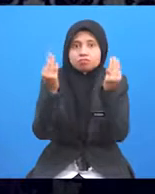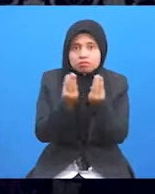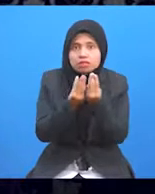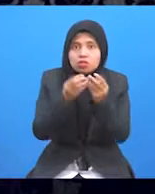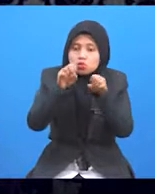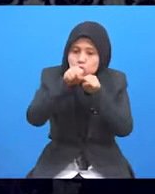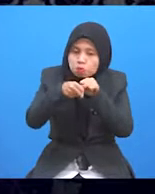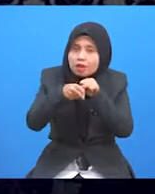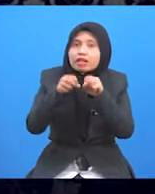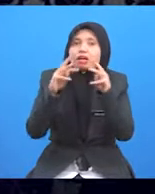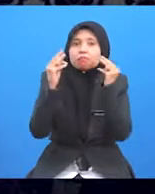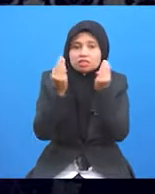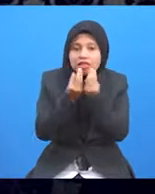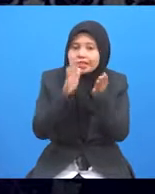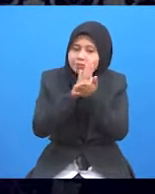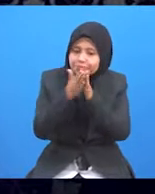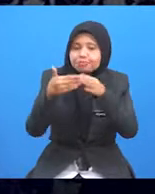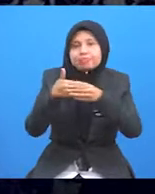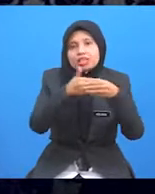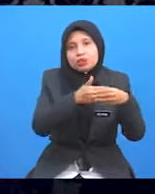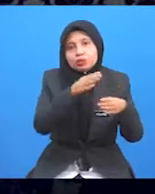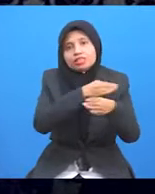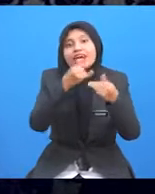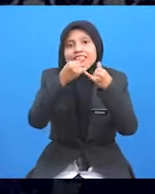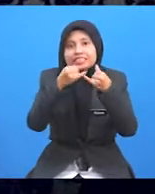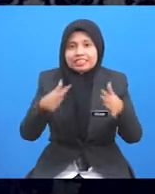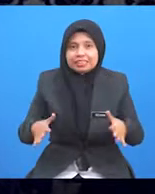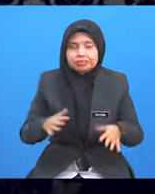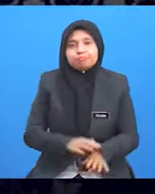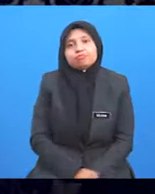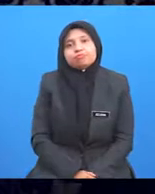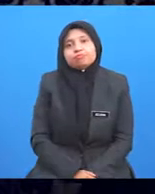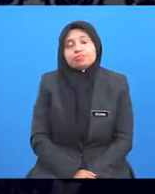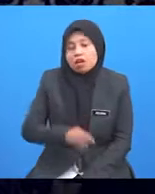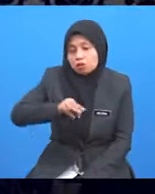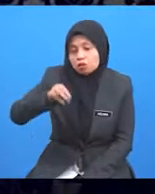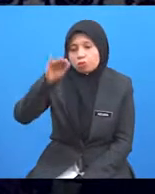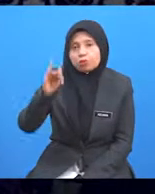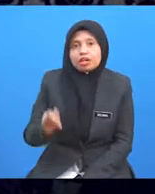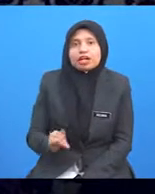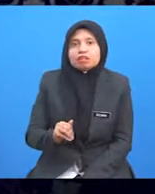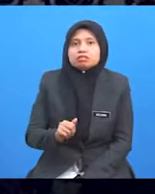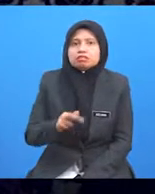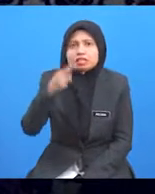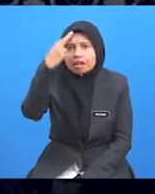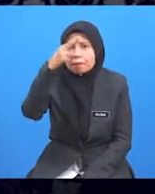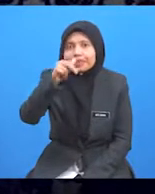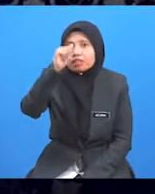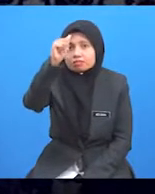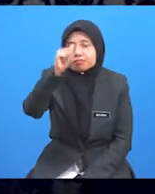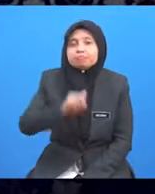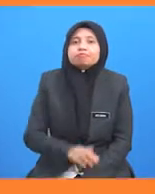dengan memberi nasihat dan pesanan yang baik kepada masyarakat agar masyarakat menjadi maju dan